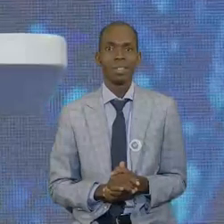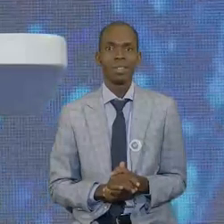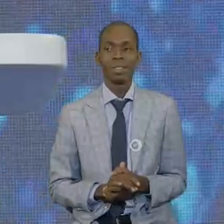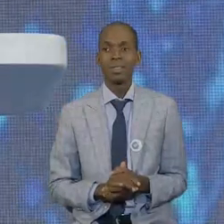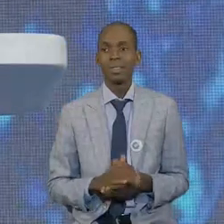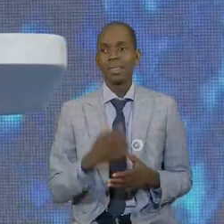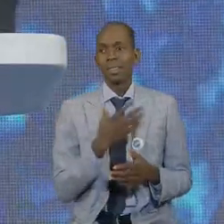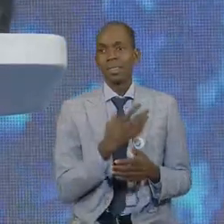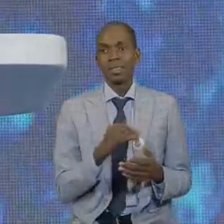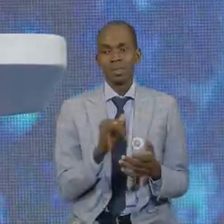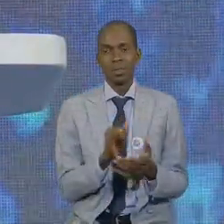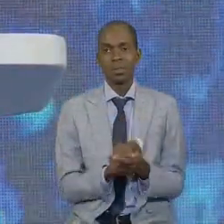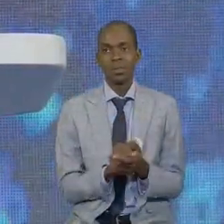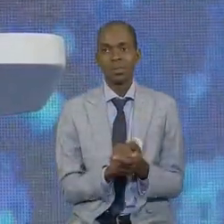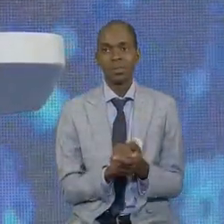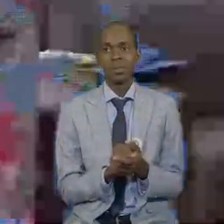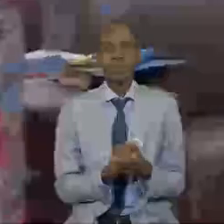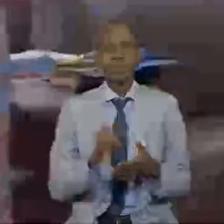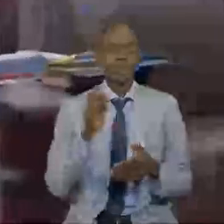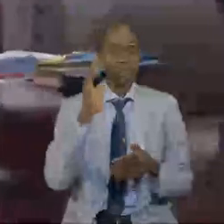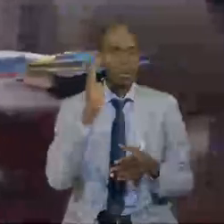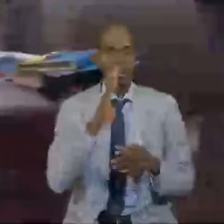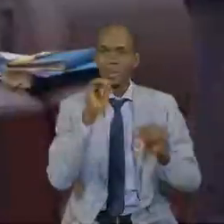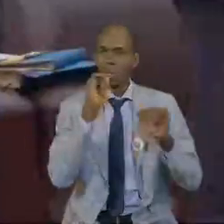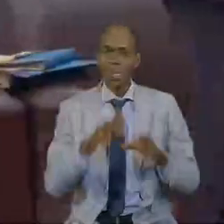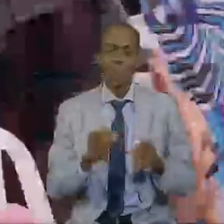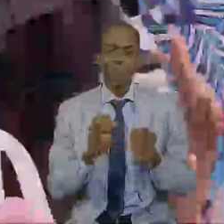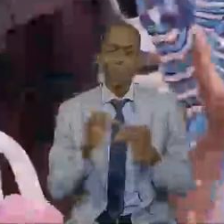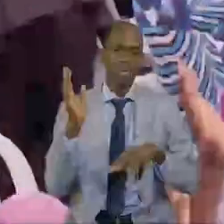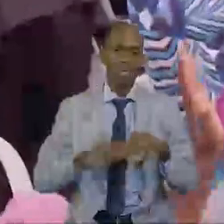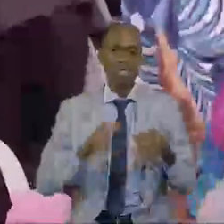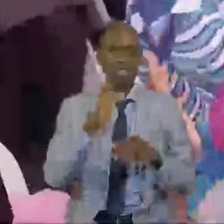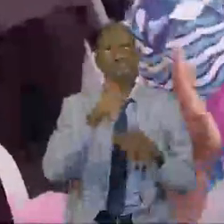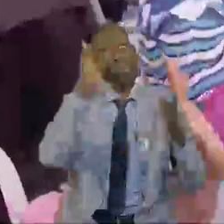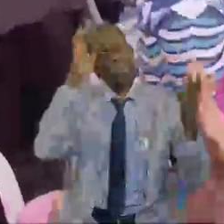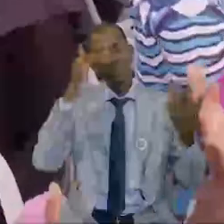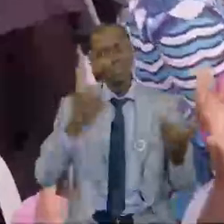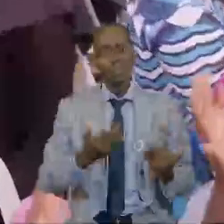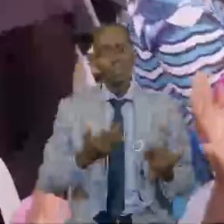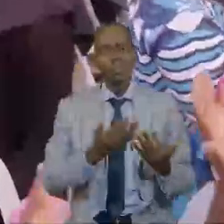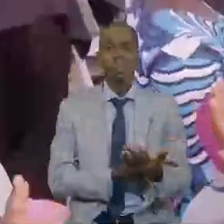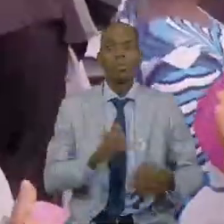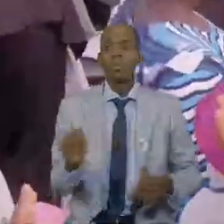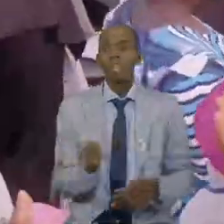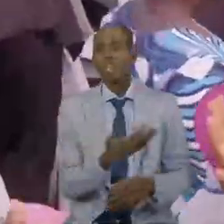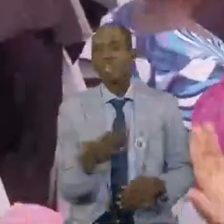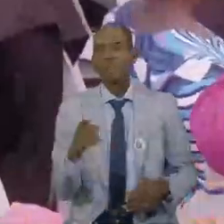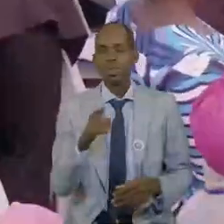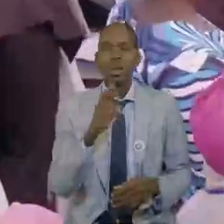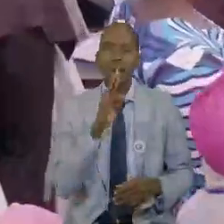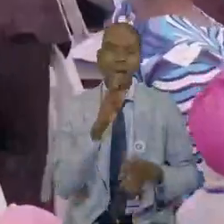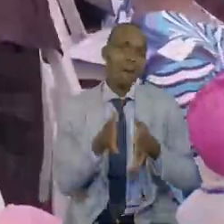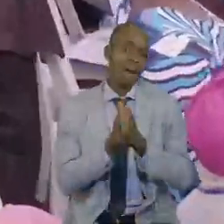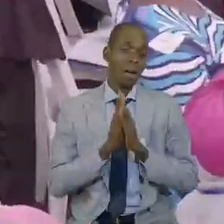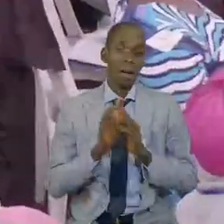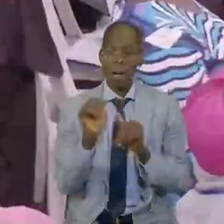Blessed before, beyond your expectation. Et tu seras béni au-delà de tes attentes. Everything you are asking, tout ce que tu demandes,